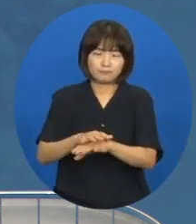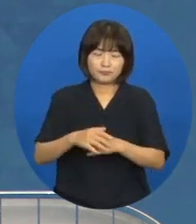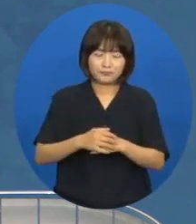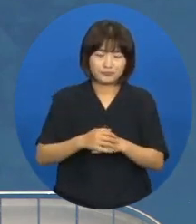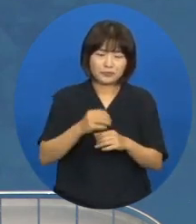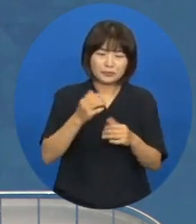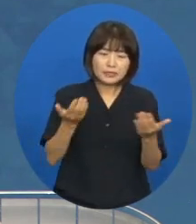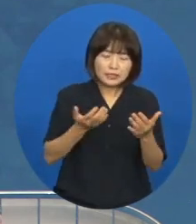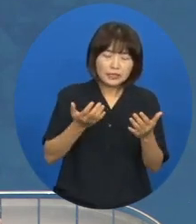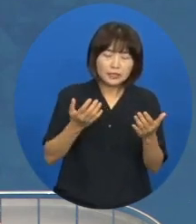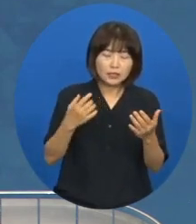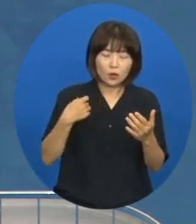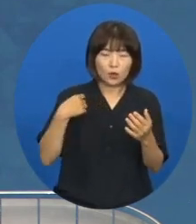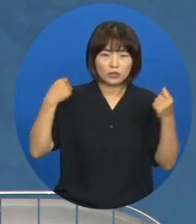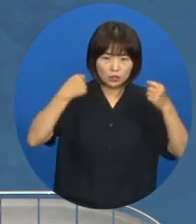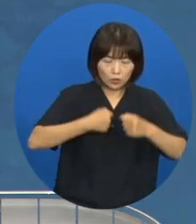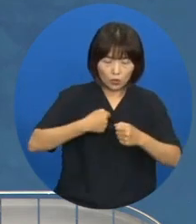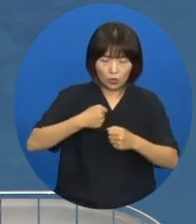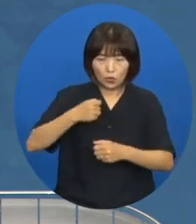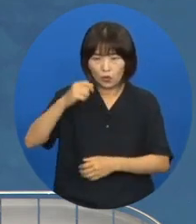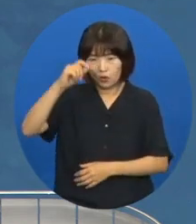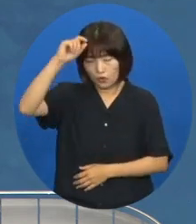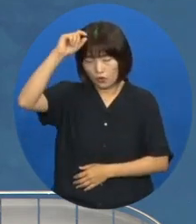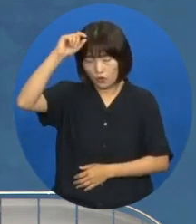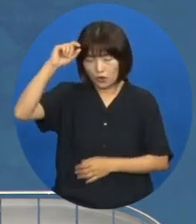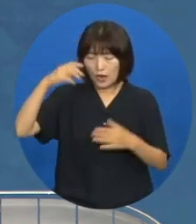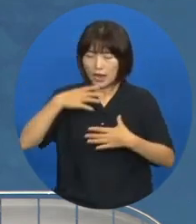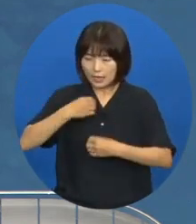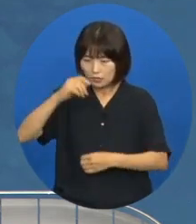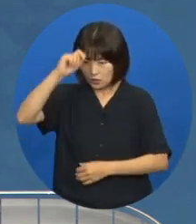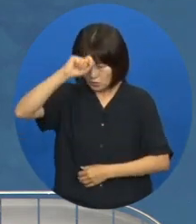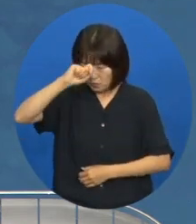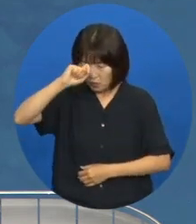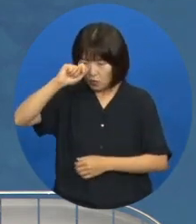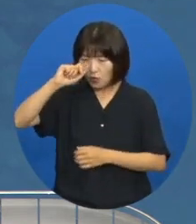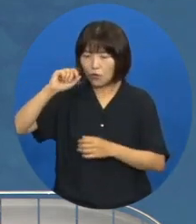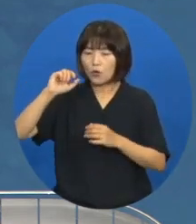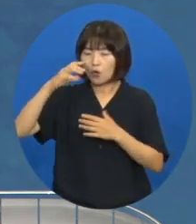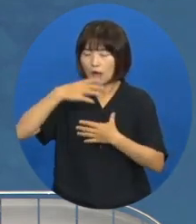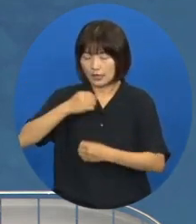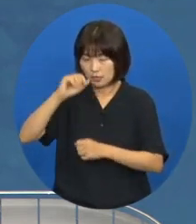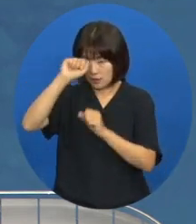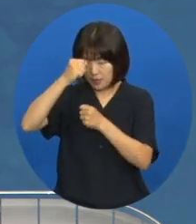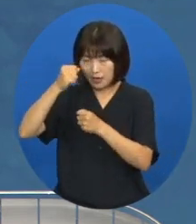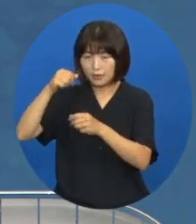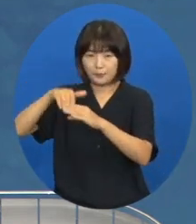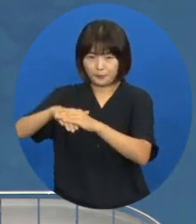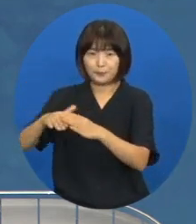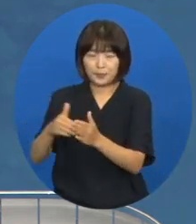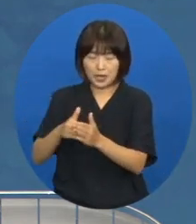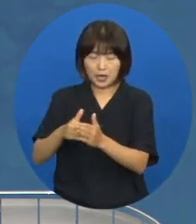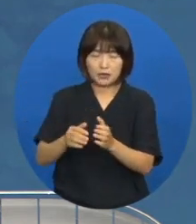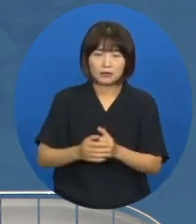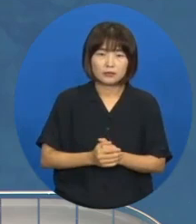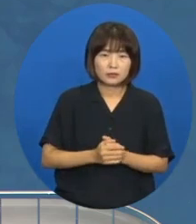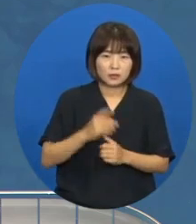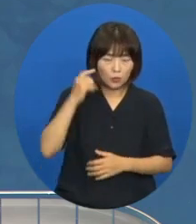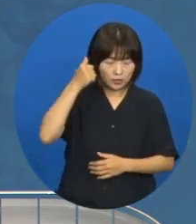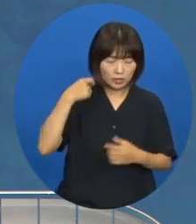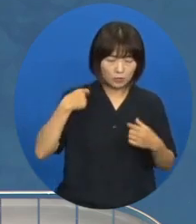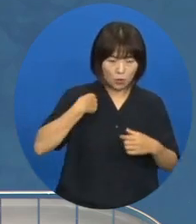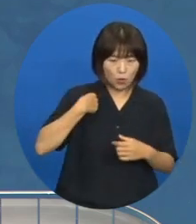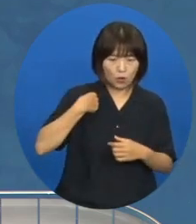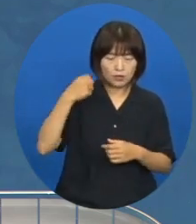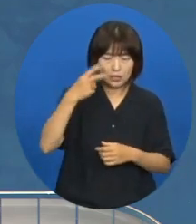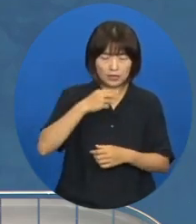입고 머리에는 안전모를 썼고 발에는 안전화를 신었다. 성직자 예복은 다시는 햇빛을